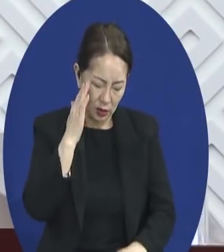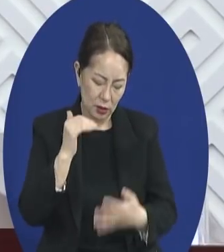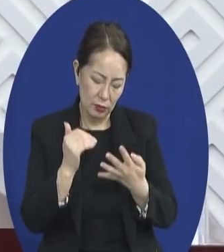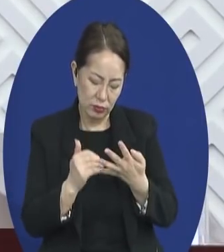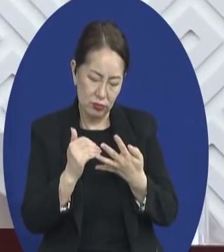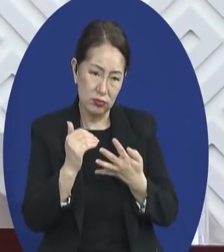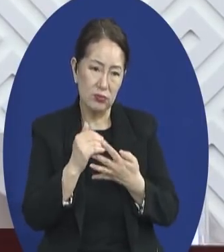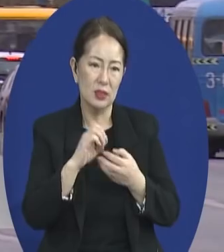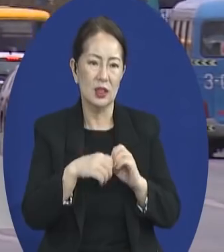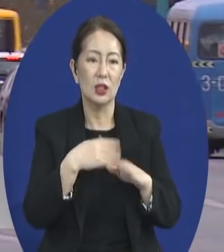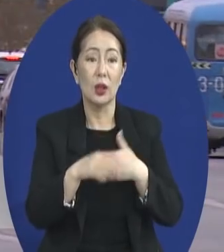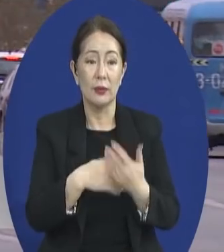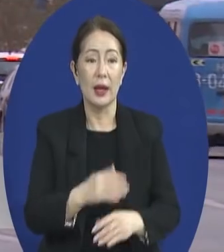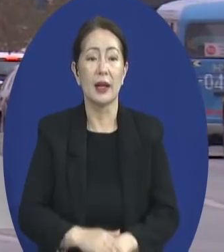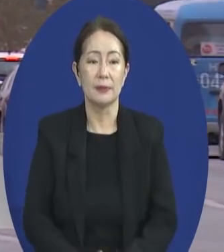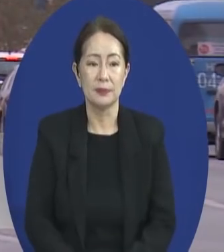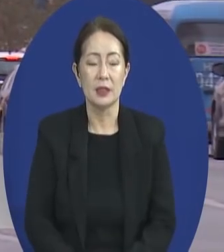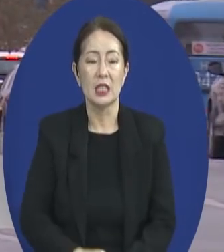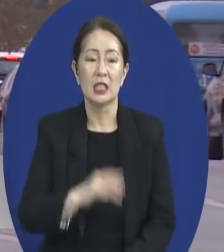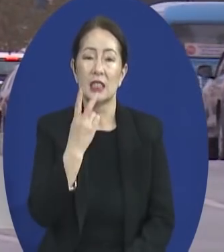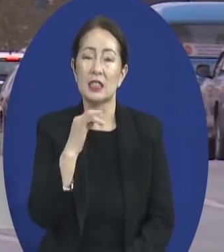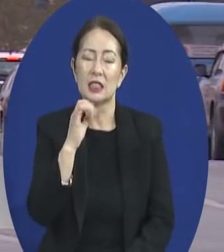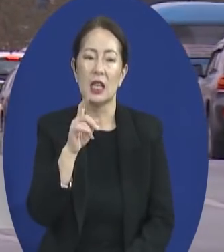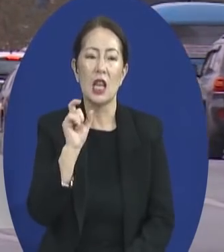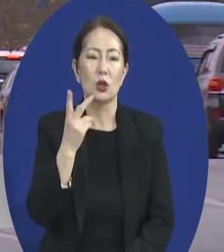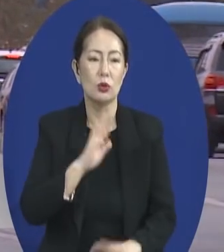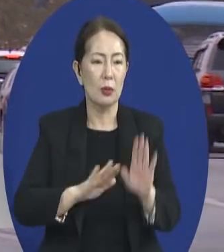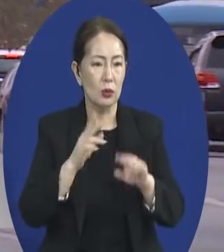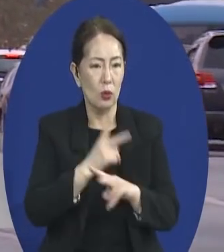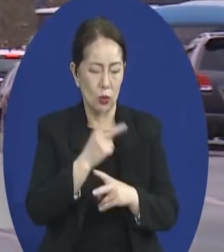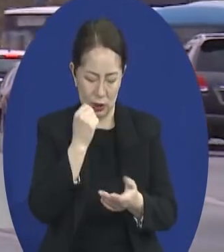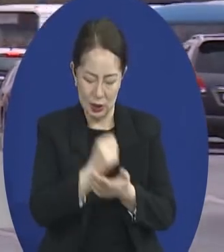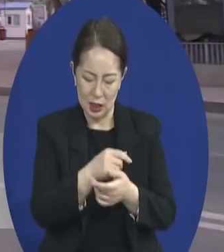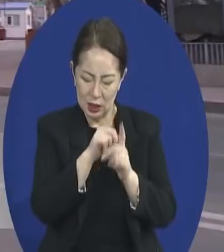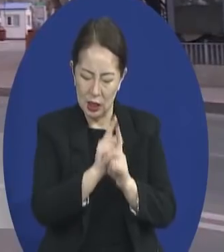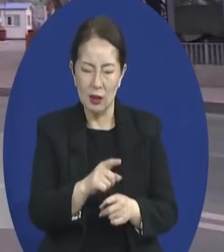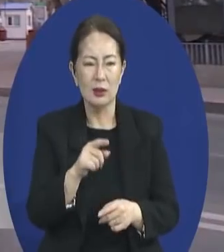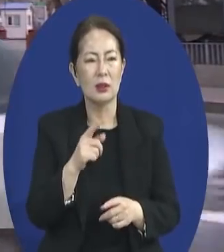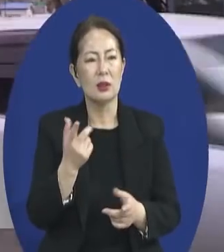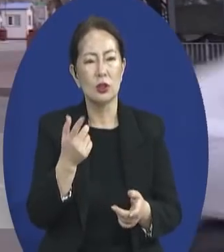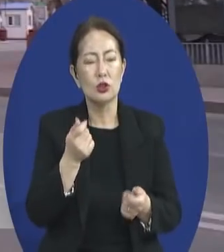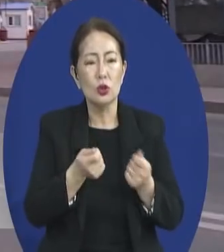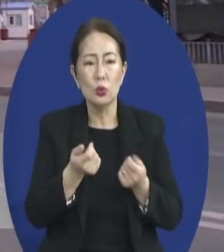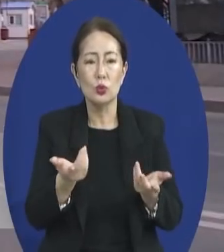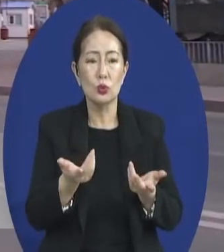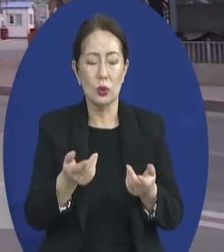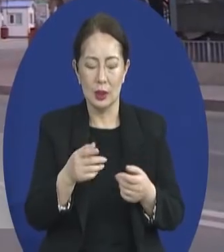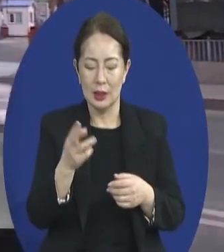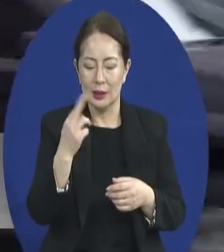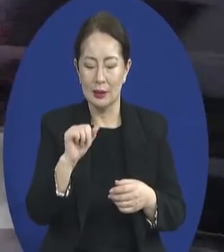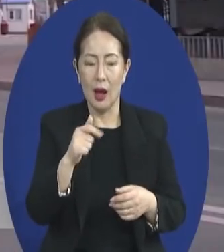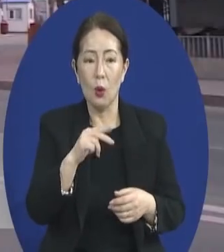хийж хэрэгжүүлээс цаашдаа явна. Нийслэлийн эрх зүйн байдлын тухай хуульд заасан дагаж мөрдөх өөр нэг зохицуулалт нь дагуул